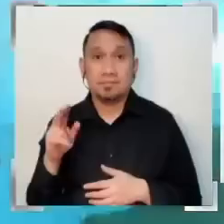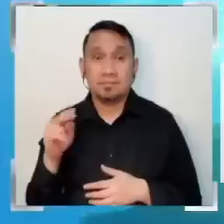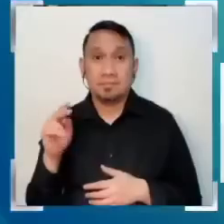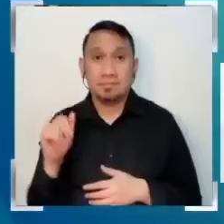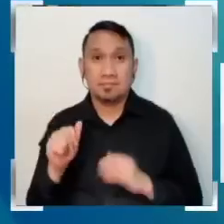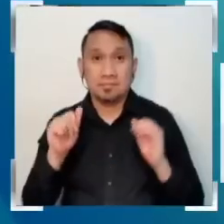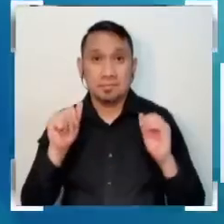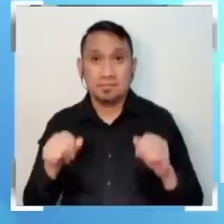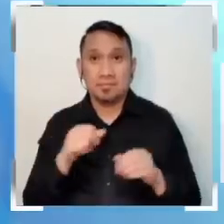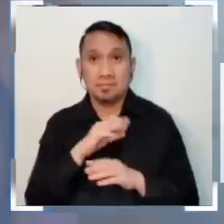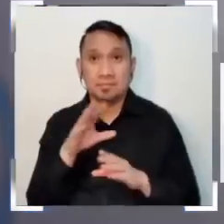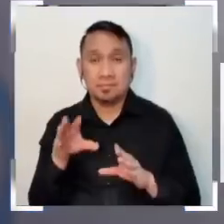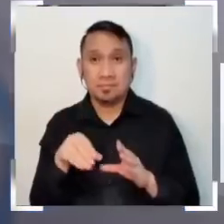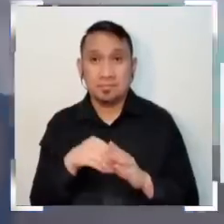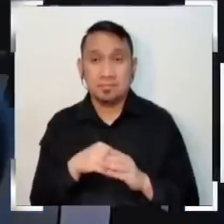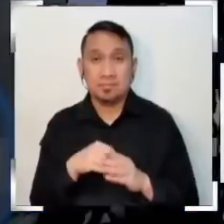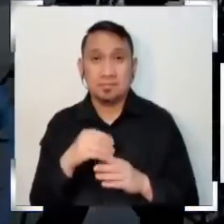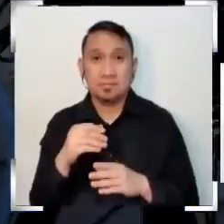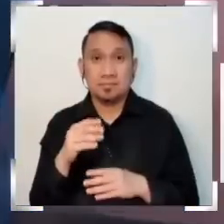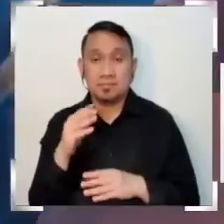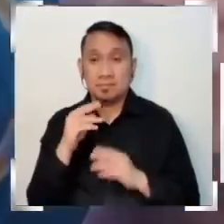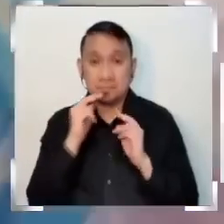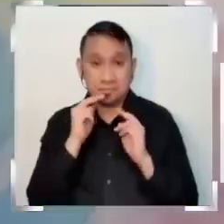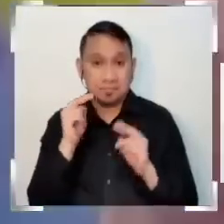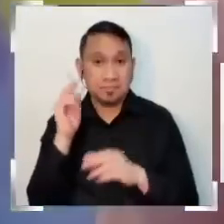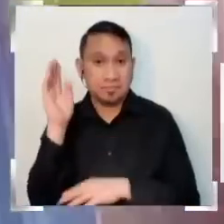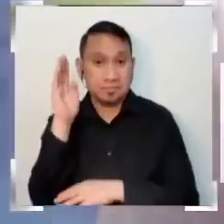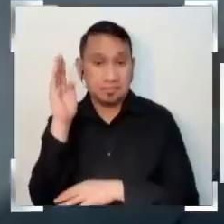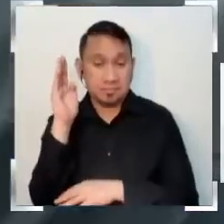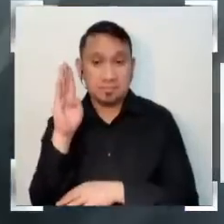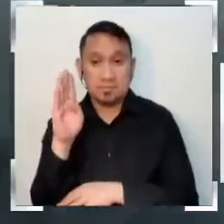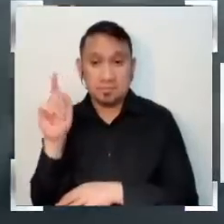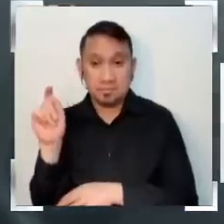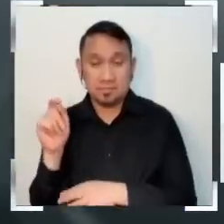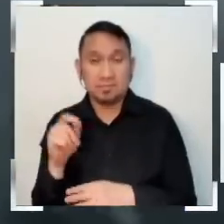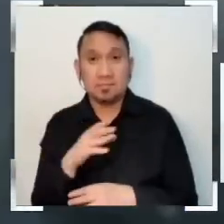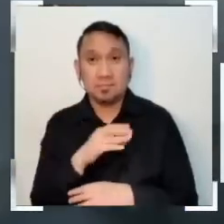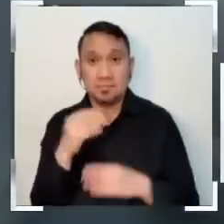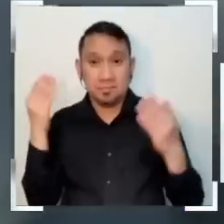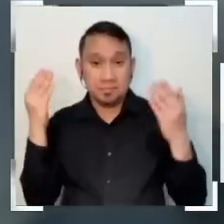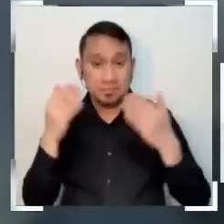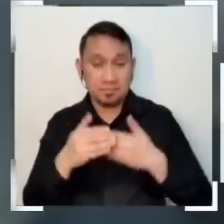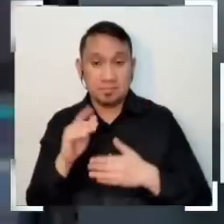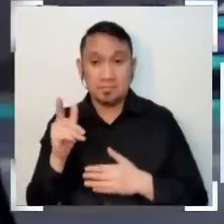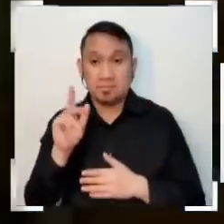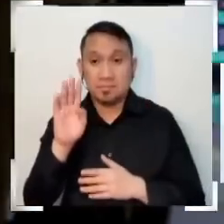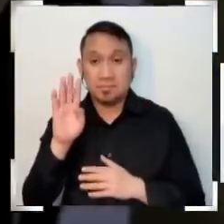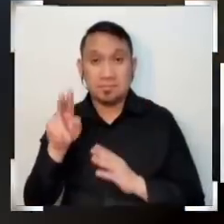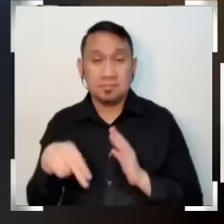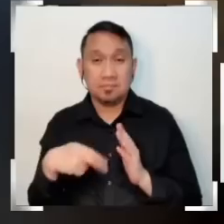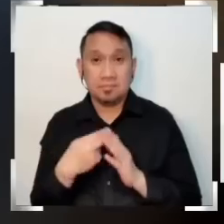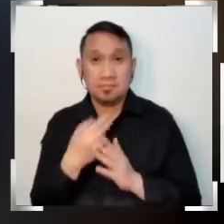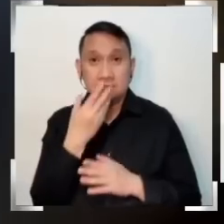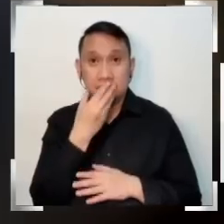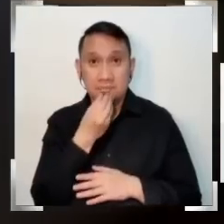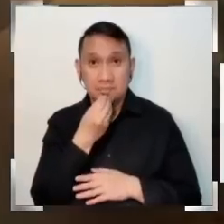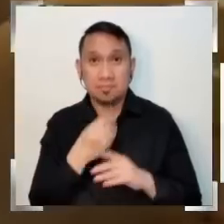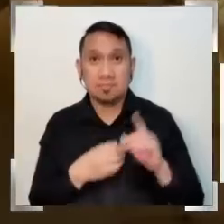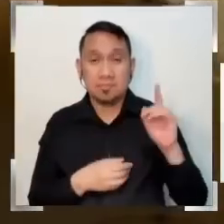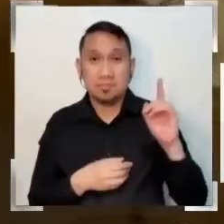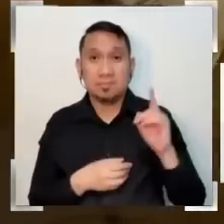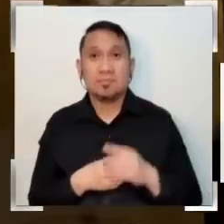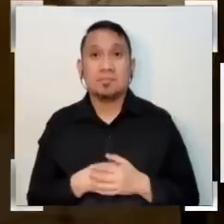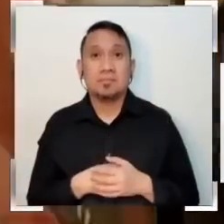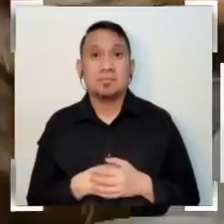natin sa Balitang Hali. At ang maghahatid ng weather news gabi-gabi sa 24 oras, walang iba kundi ang sparkle artist at